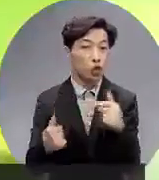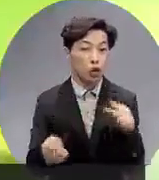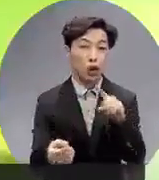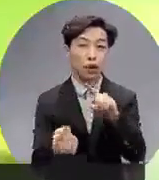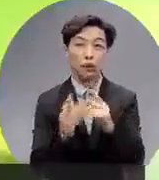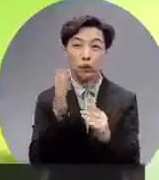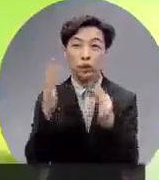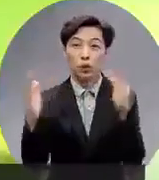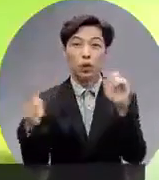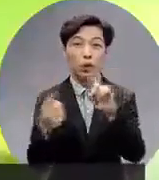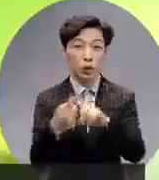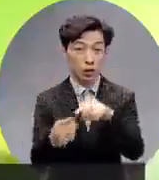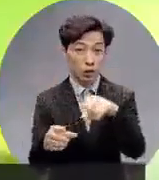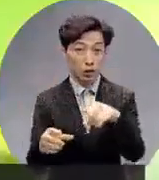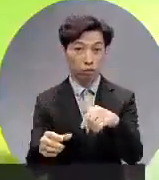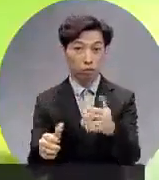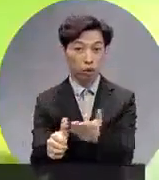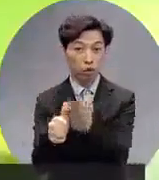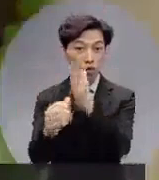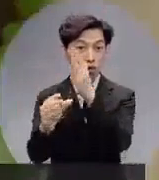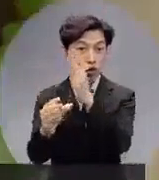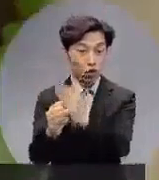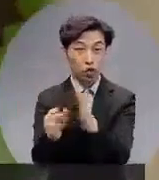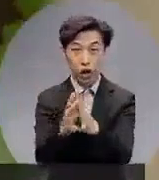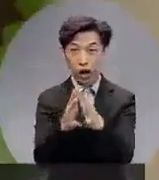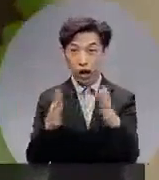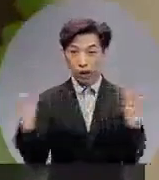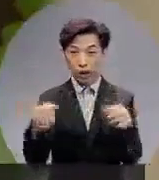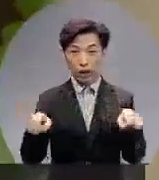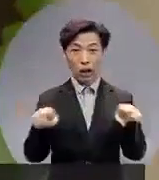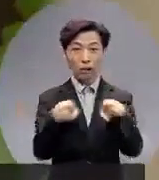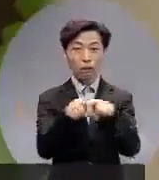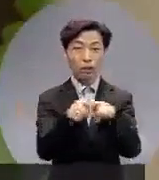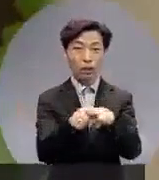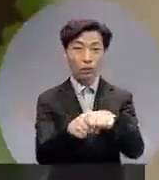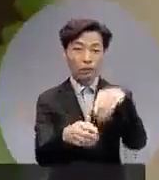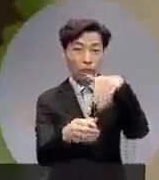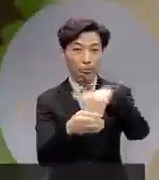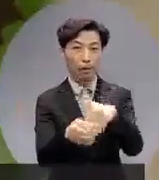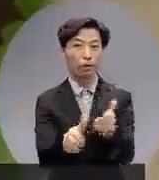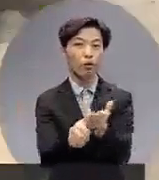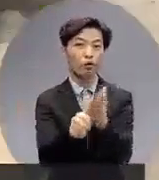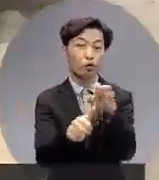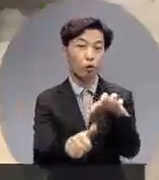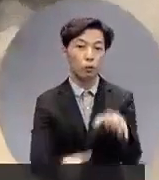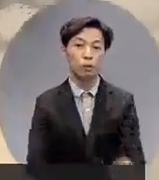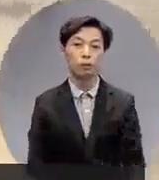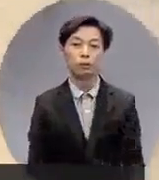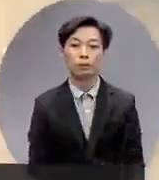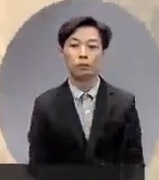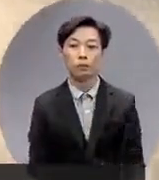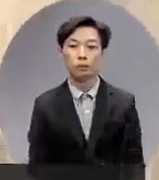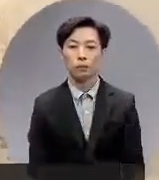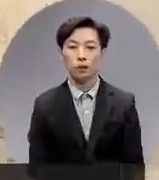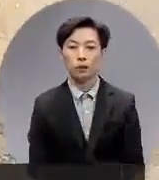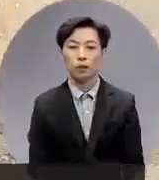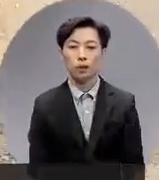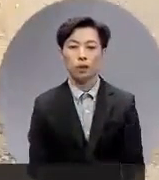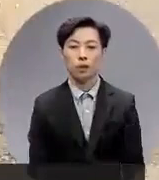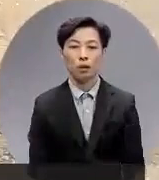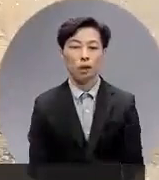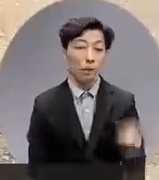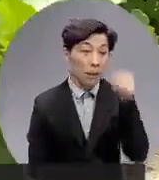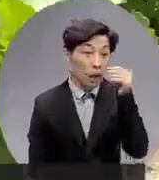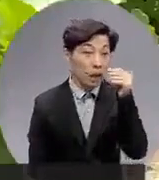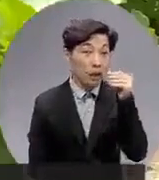싱싱하게 자라는 이곳은 아파트 단지의 주민 공용 텃밭입니다. 근처 상가 옆 버려진 공간에도